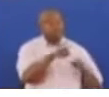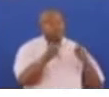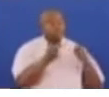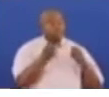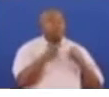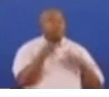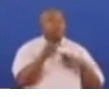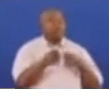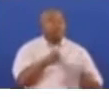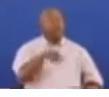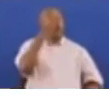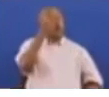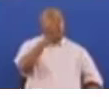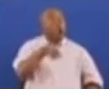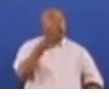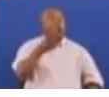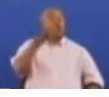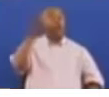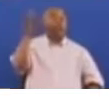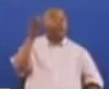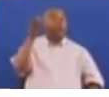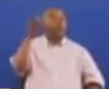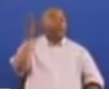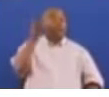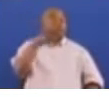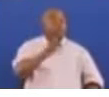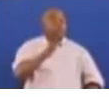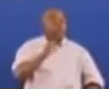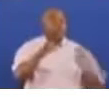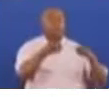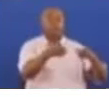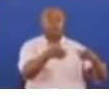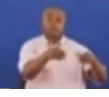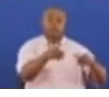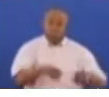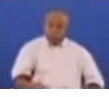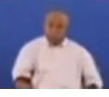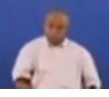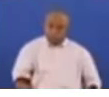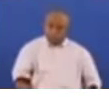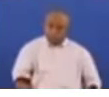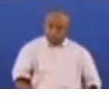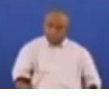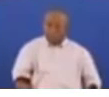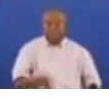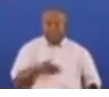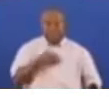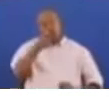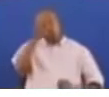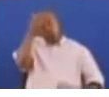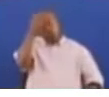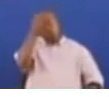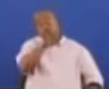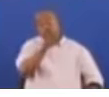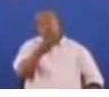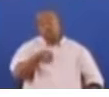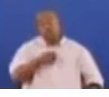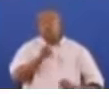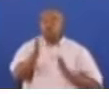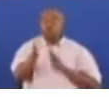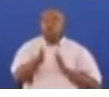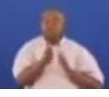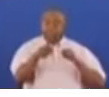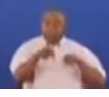ataendelea kusema. Amesema mbele ya kamati, na asadi zipo zimerekodi vizuri sana. Kwa hiyo tujiandae.